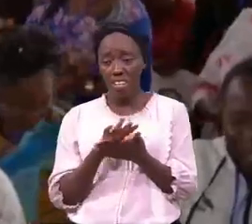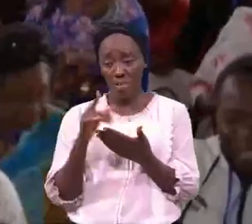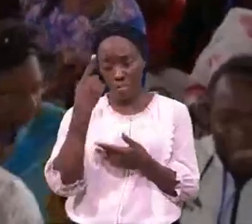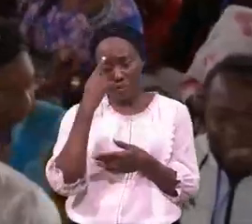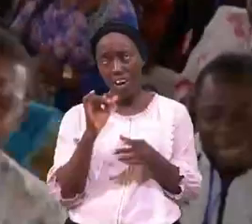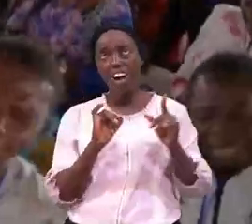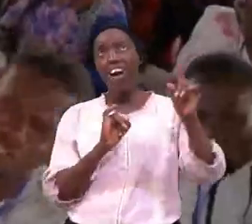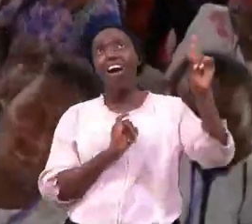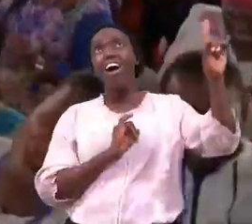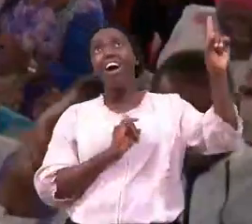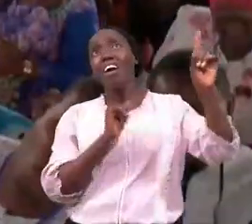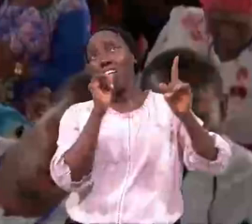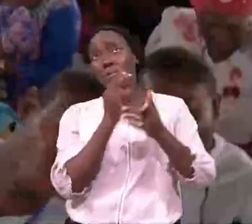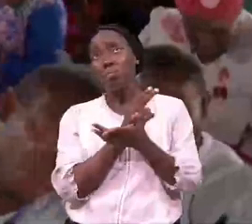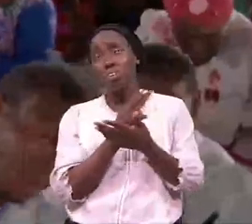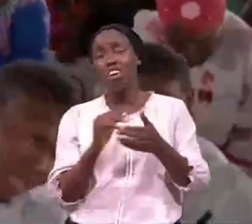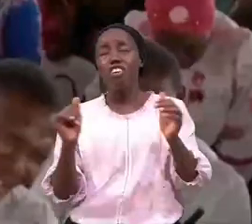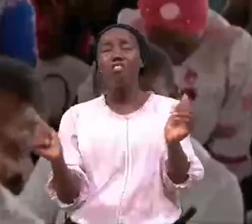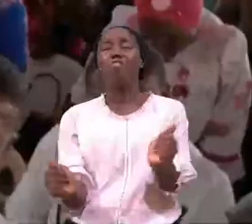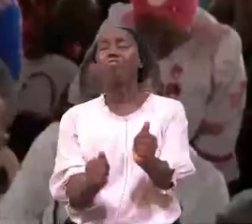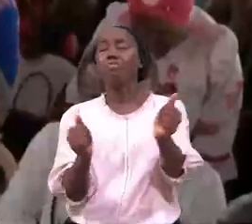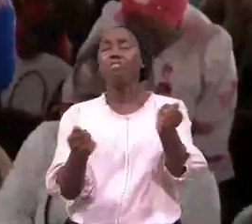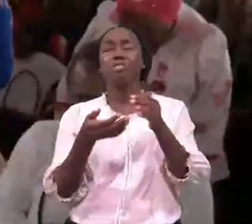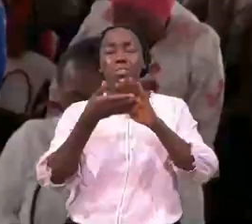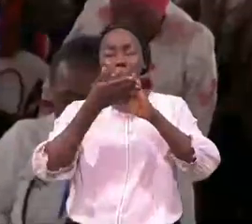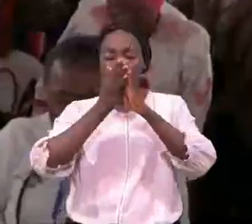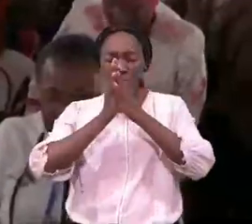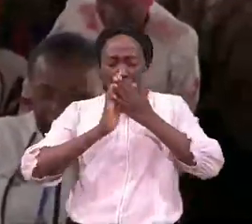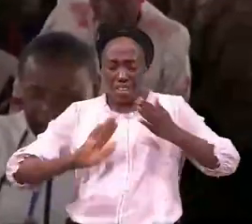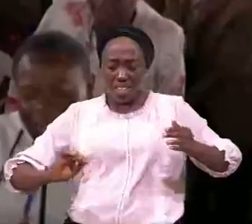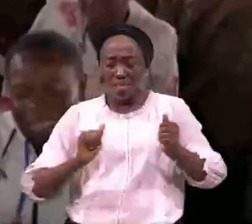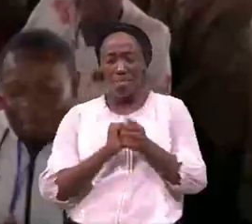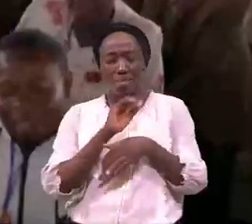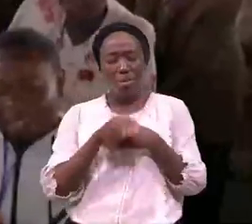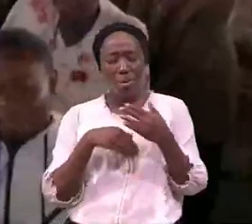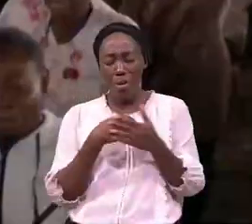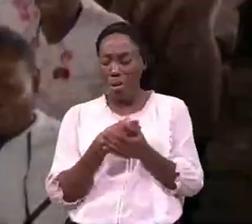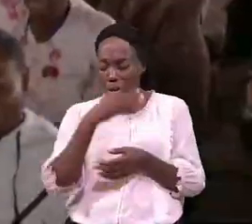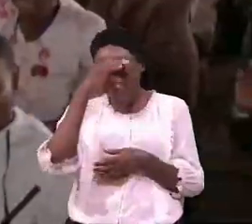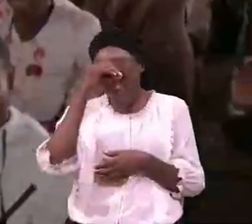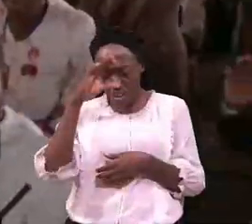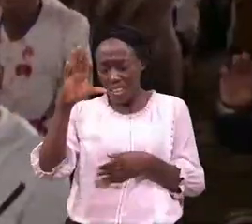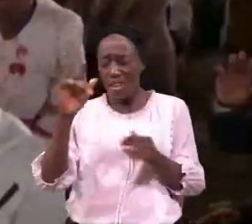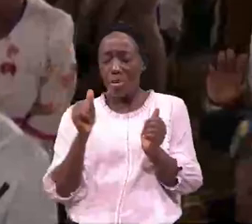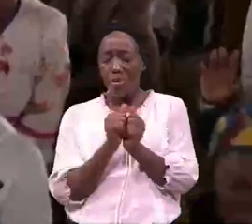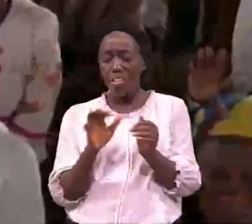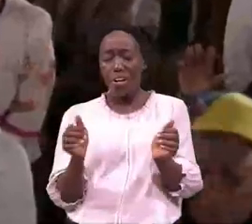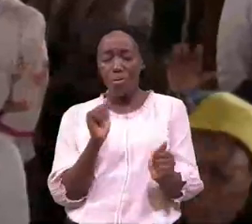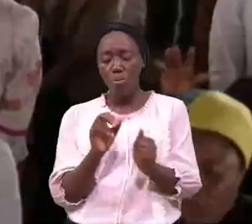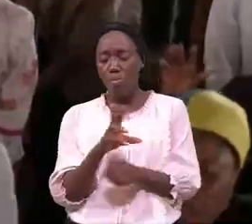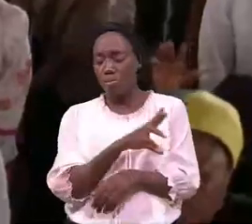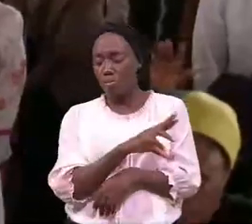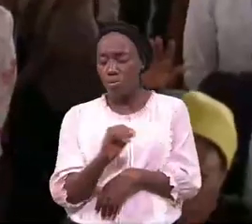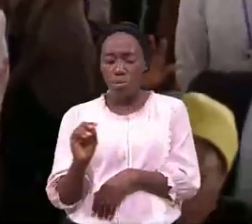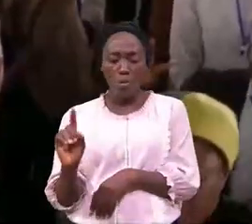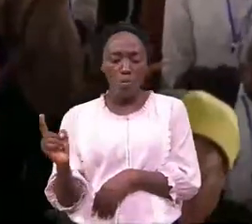Recherchez la paix avec tous. Et la sanctification, sans laquelle personne ne verra le Seigneur. Dis Seigneur, me